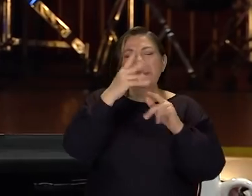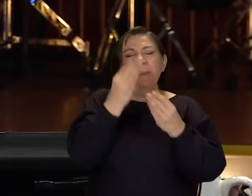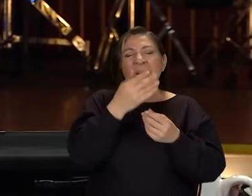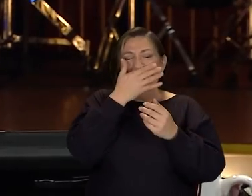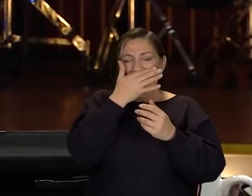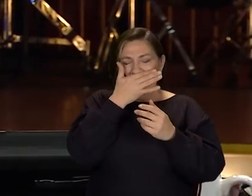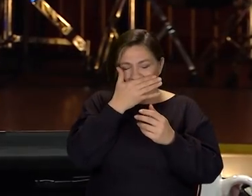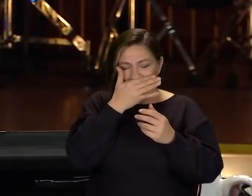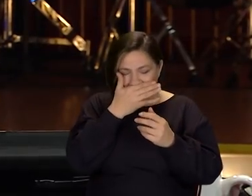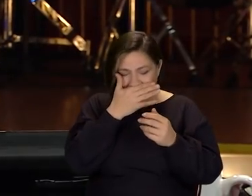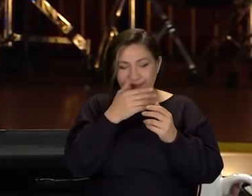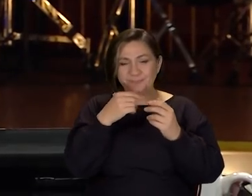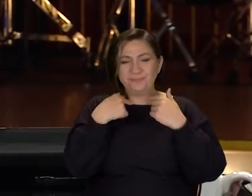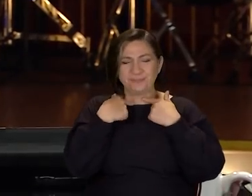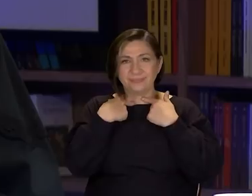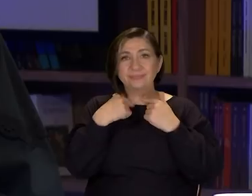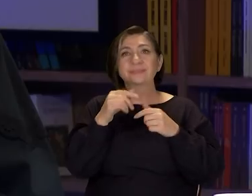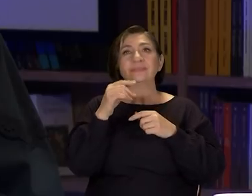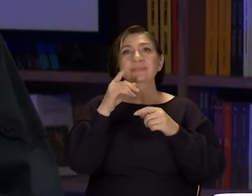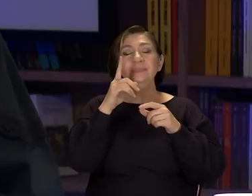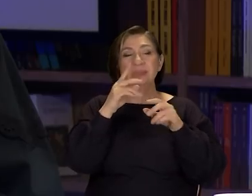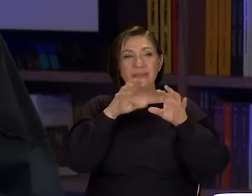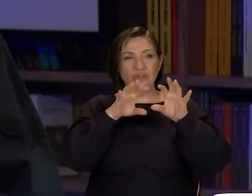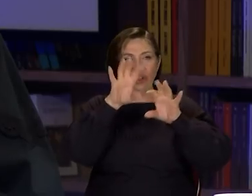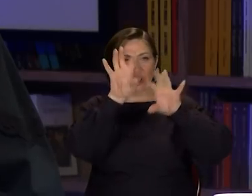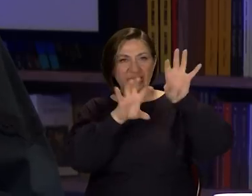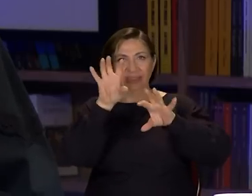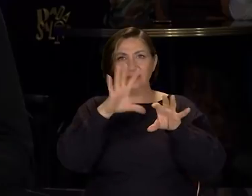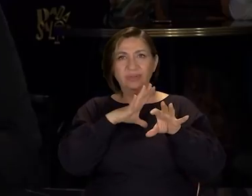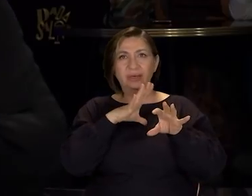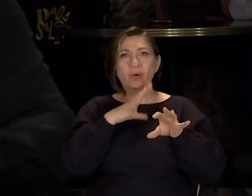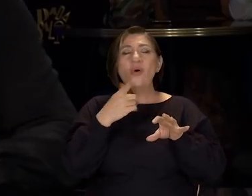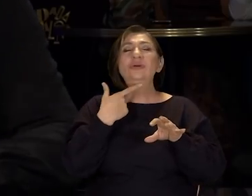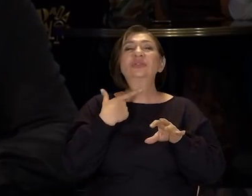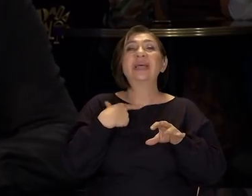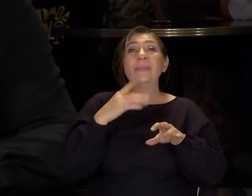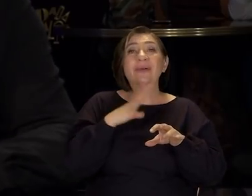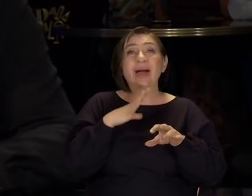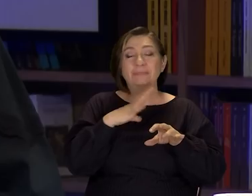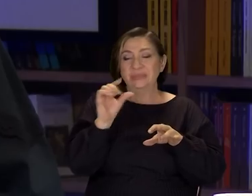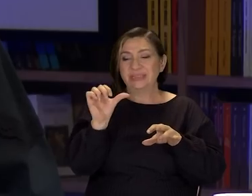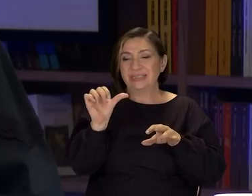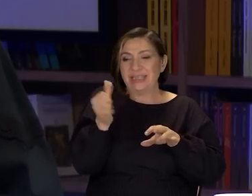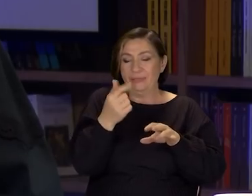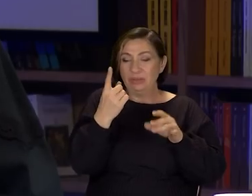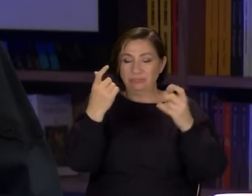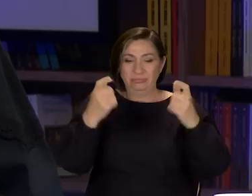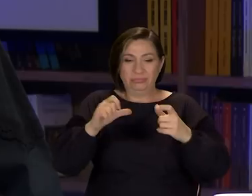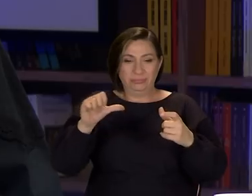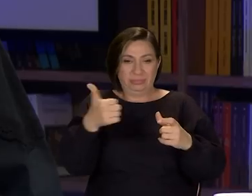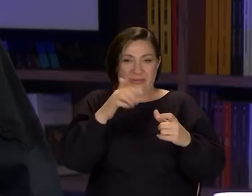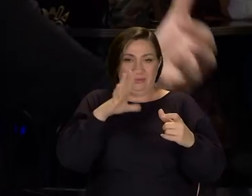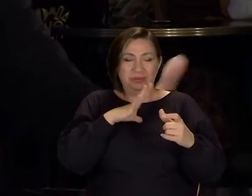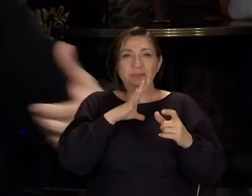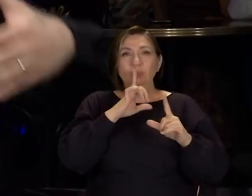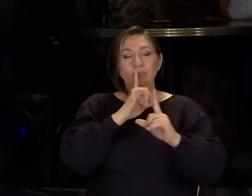şekilcilik de var. Değil mi kadınlarda? Var. Bir şekilcilik özenlik var ya. Özenlik var aslında. Bir şeyi yani değerli şık kılmak. Mekansa şık bir mekanda